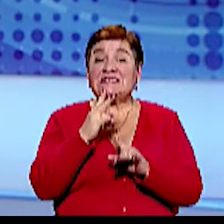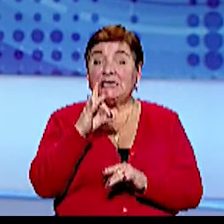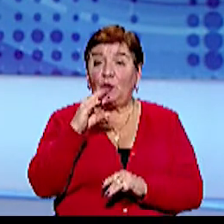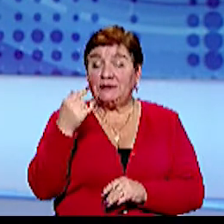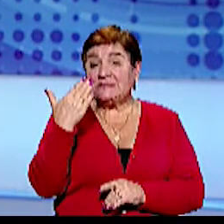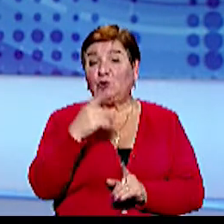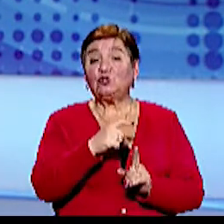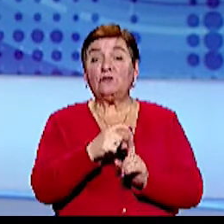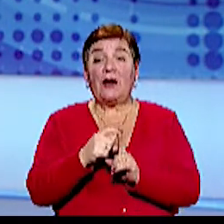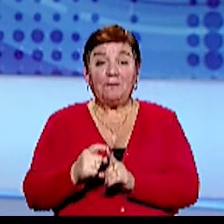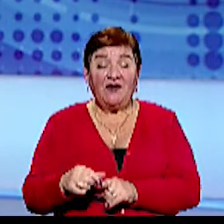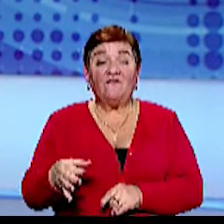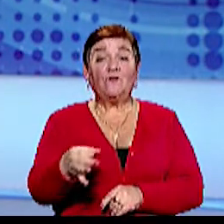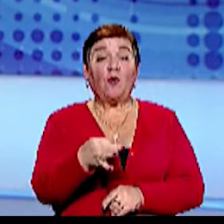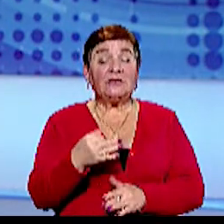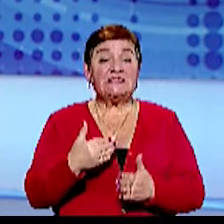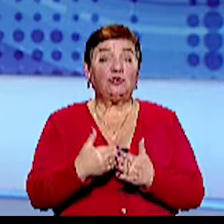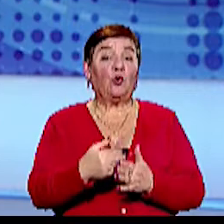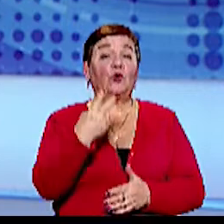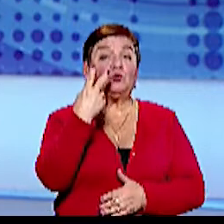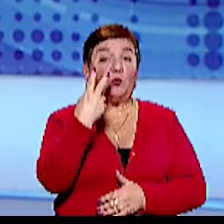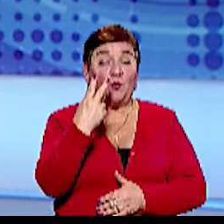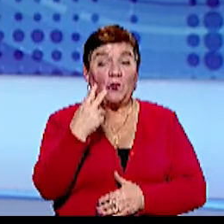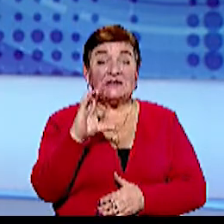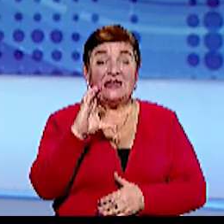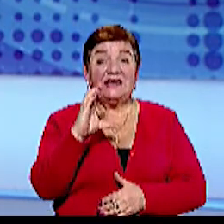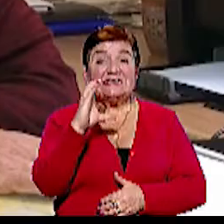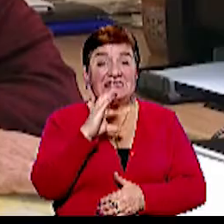його словами, в області до 2 січня дощів не буде.